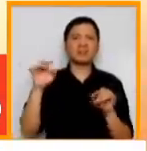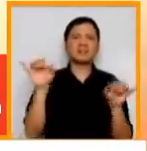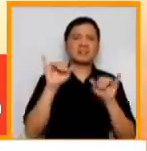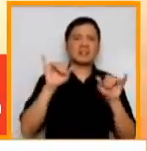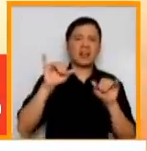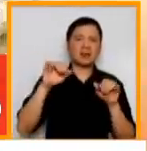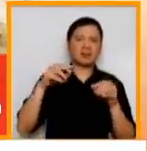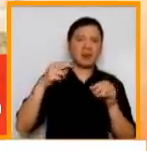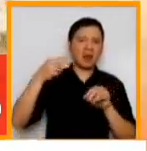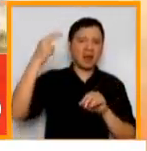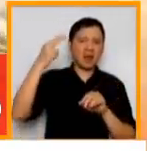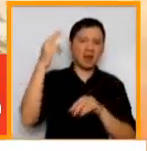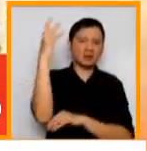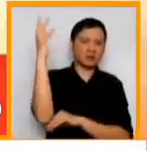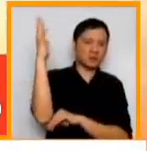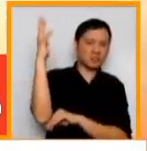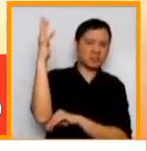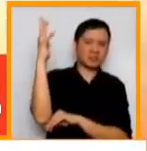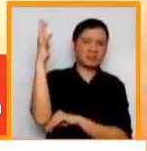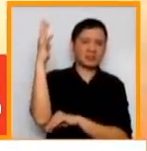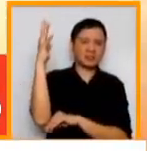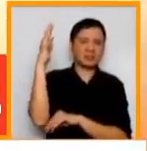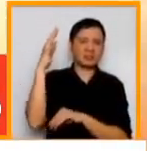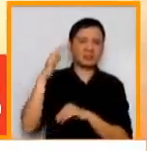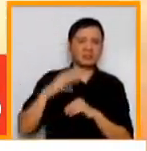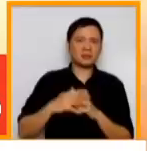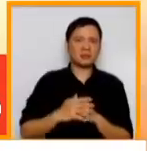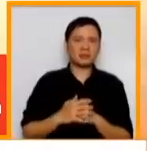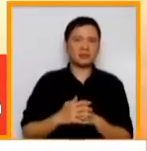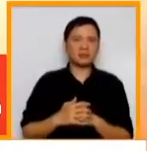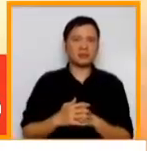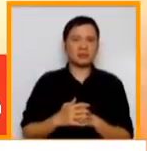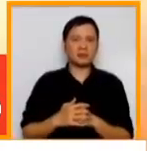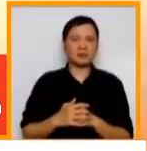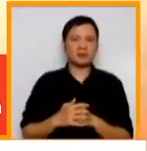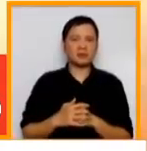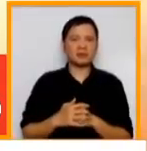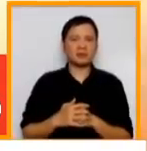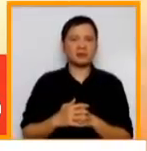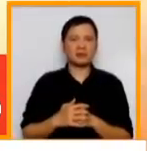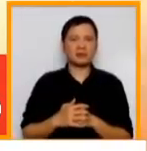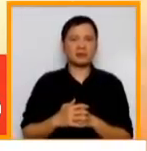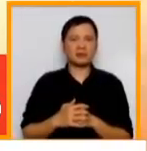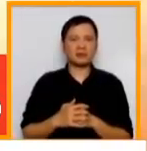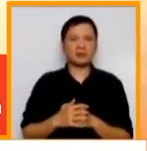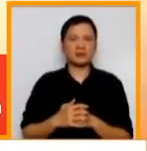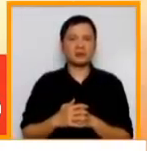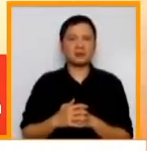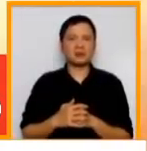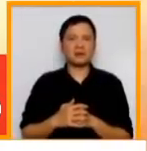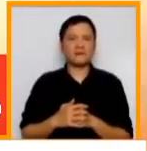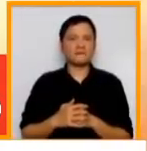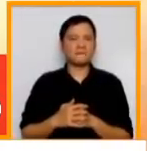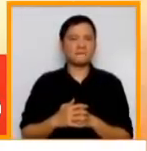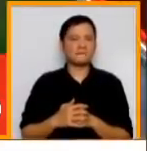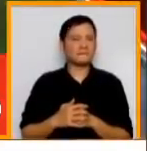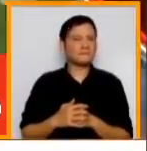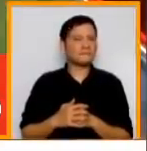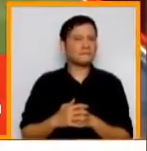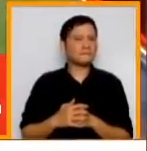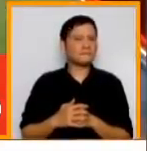Yung pinalo namin, tapos marami na, marami na akong kasama nakita, ma'am,